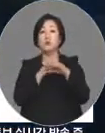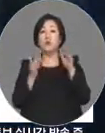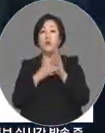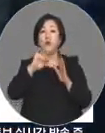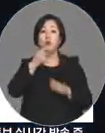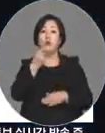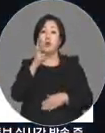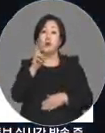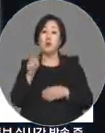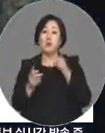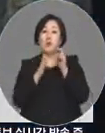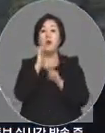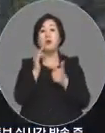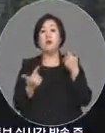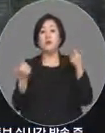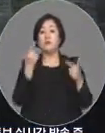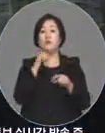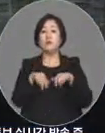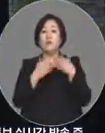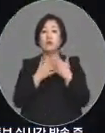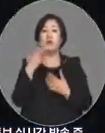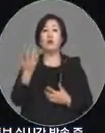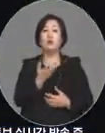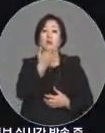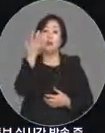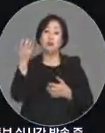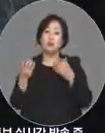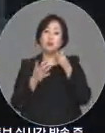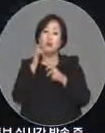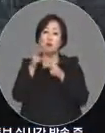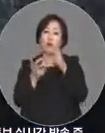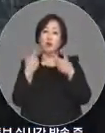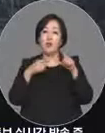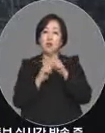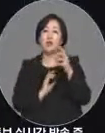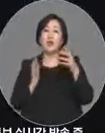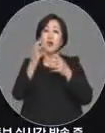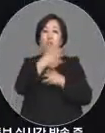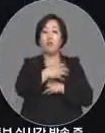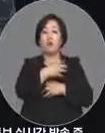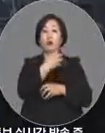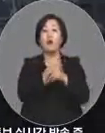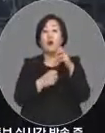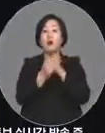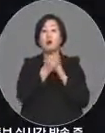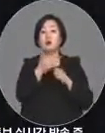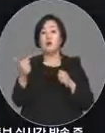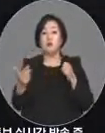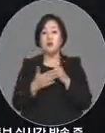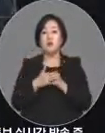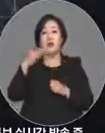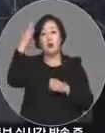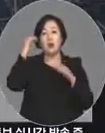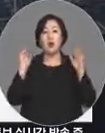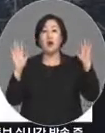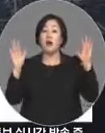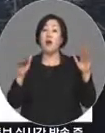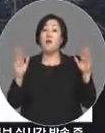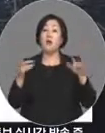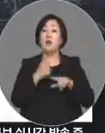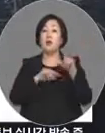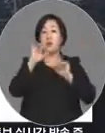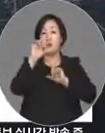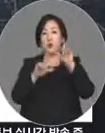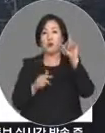대왕암공원의 소나무 숲은 연기가 뿜어져 나오는 공단으로 포개집니다. 까마귀의 시선으로 울산을